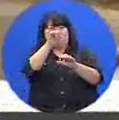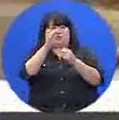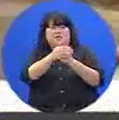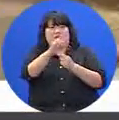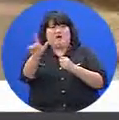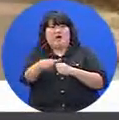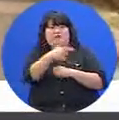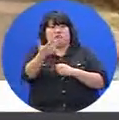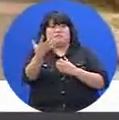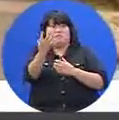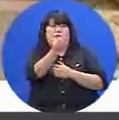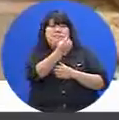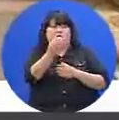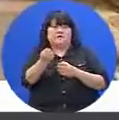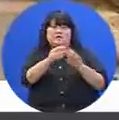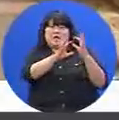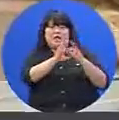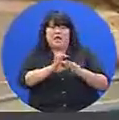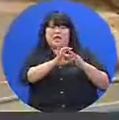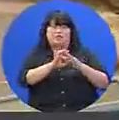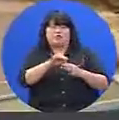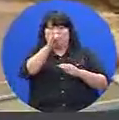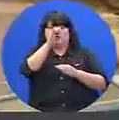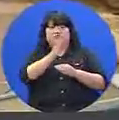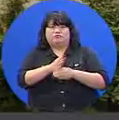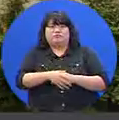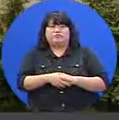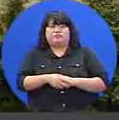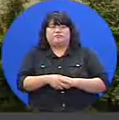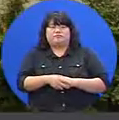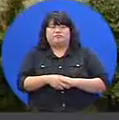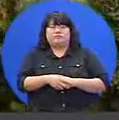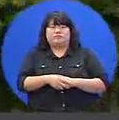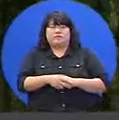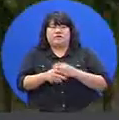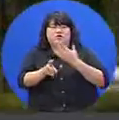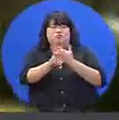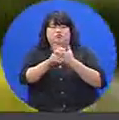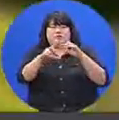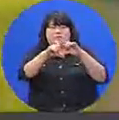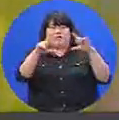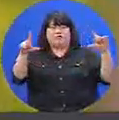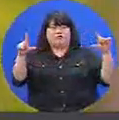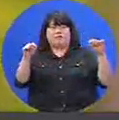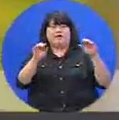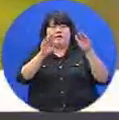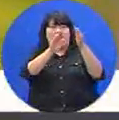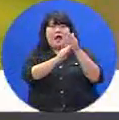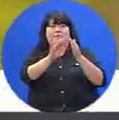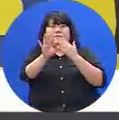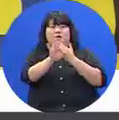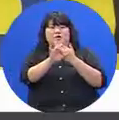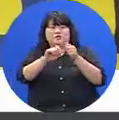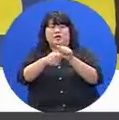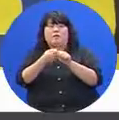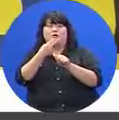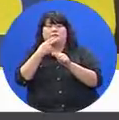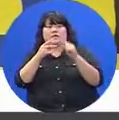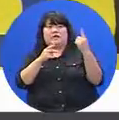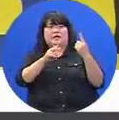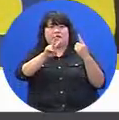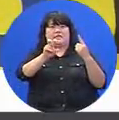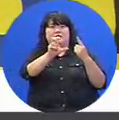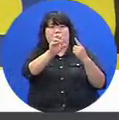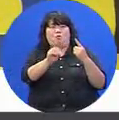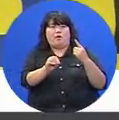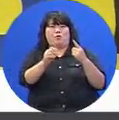하루에 몇 번씩 이렇게 숨바꼭질하듯이 붙이고 있습니다. 불법 현수막을 내걸면 형사처벌 없이 한 장에